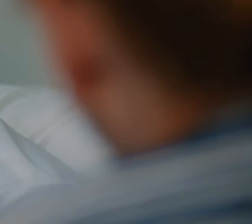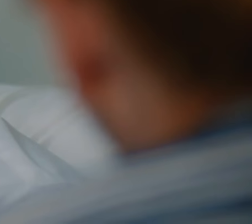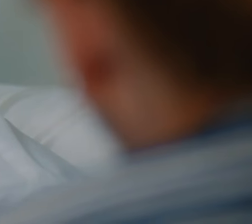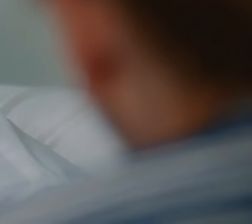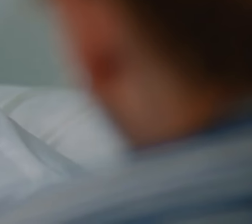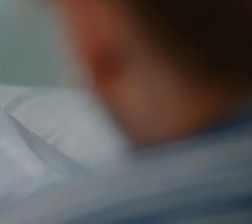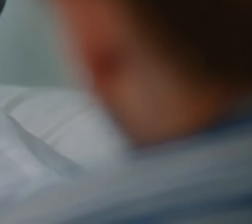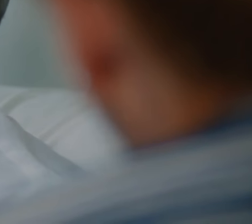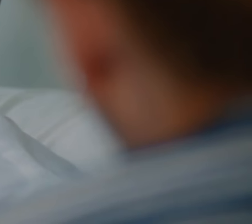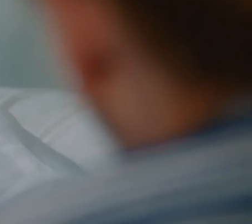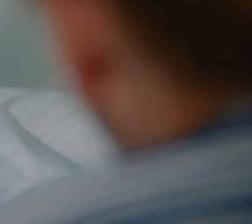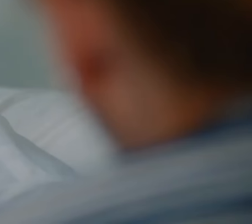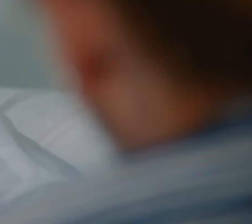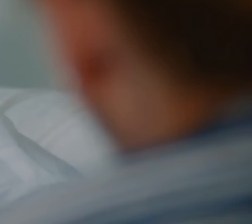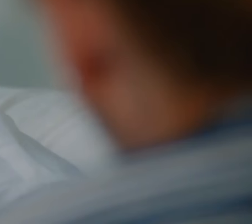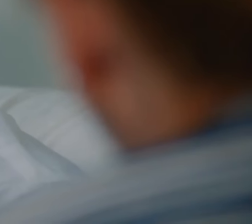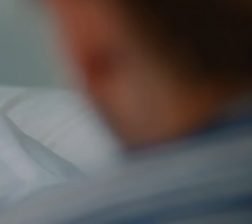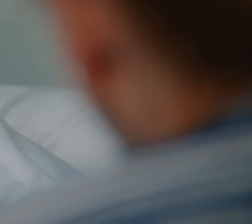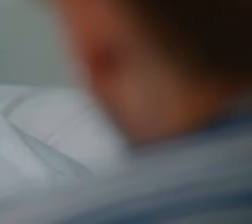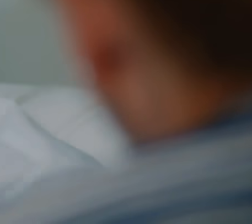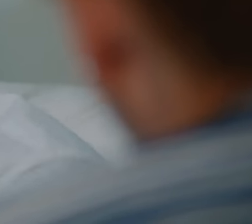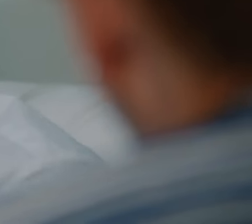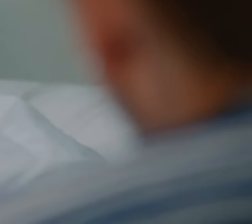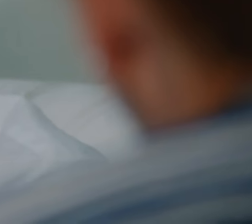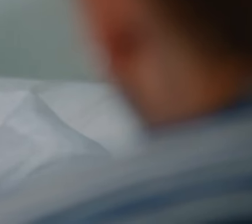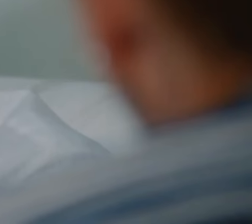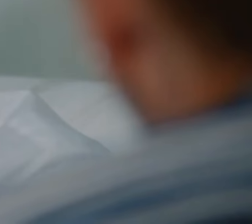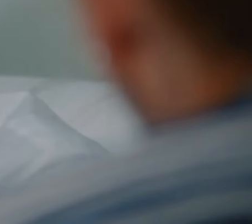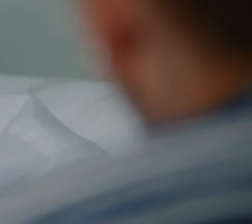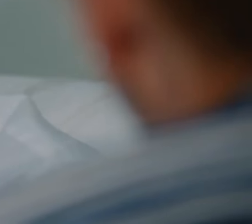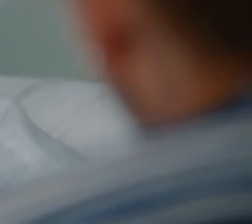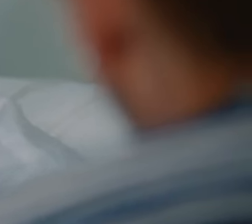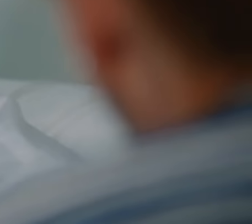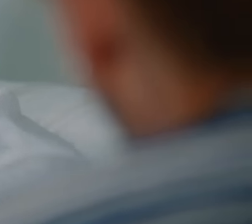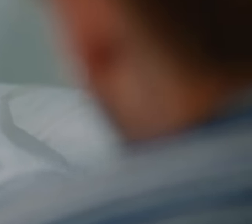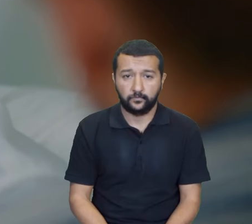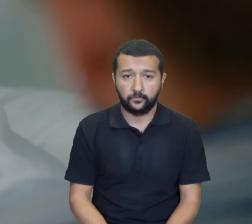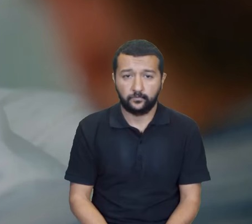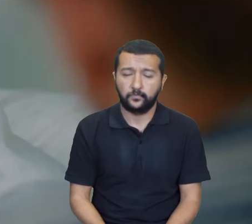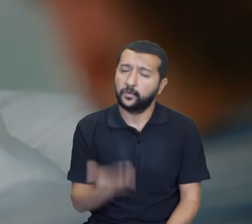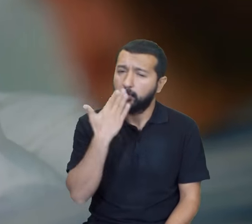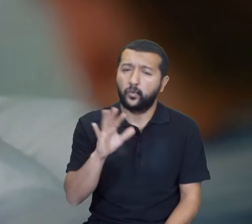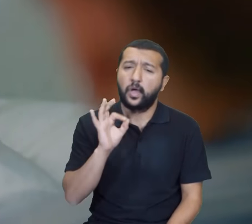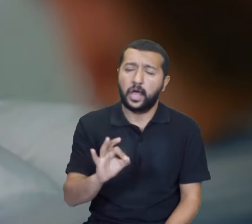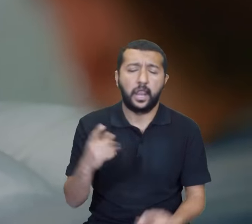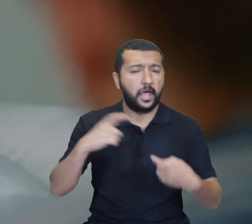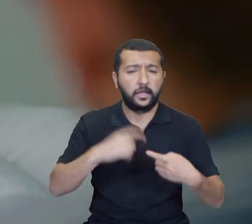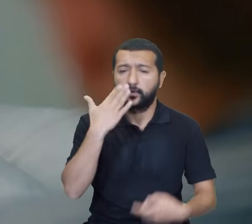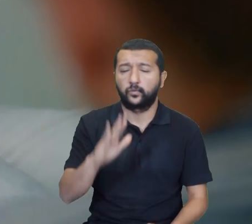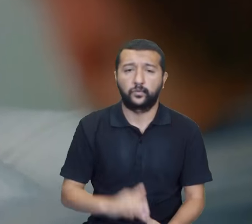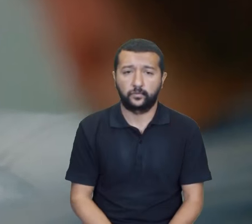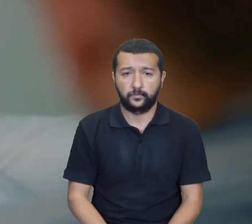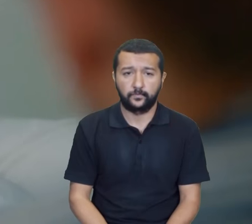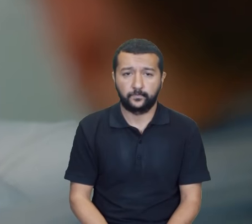Adile'nin yüzüne bakarken itiraf edecek gibi olup sakalını kaşıyarak önüne döndü. Yok, alakası yok.